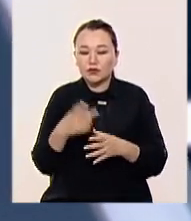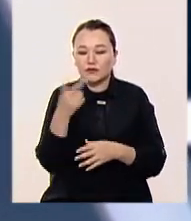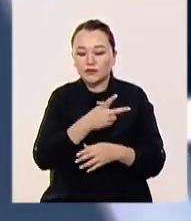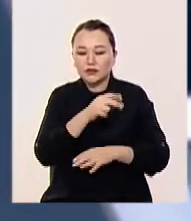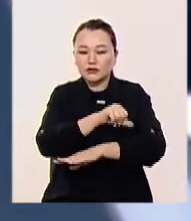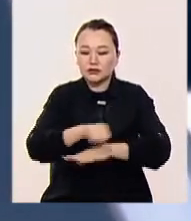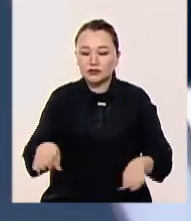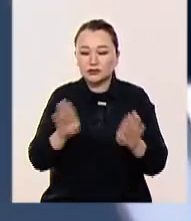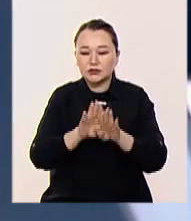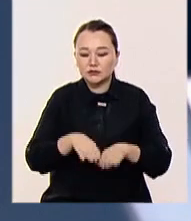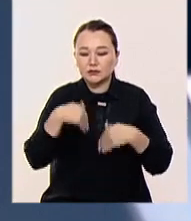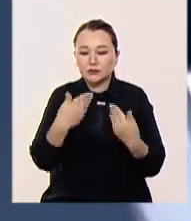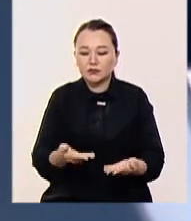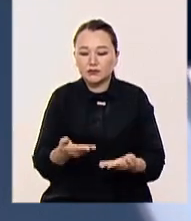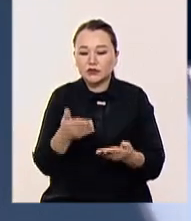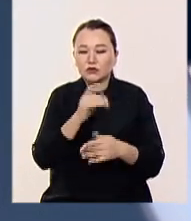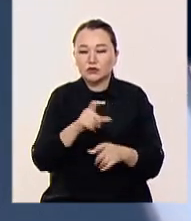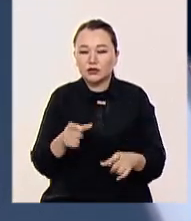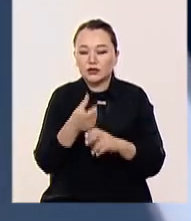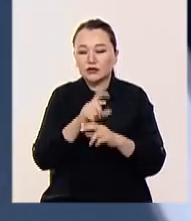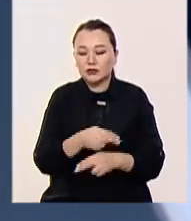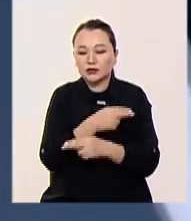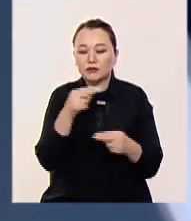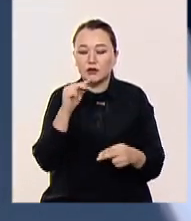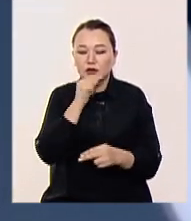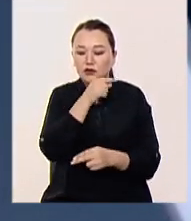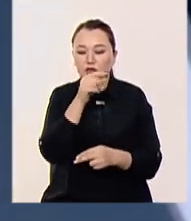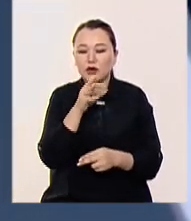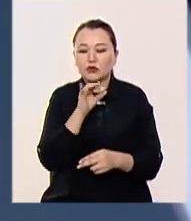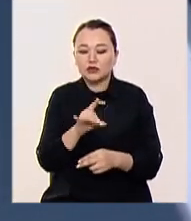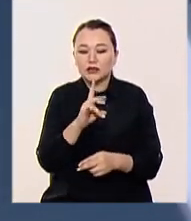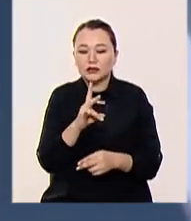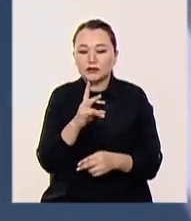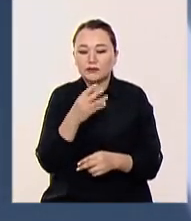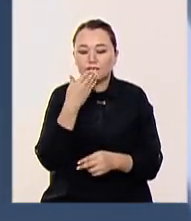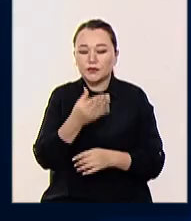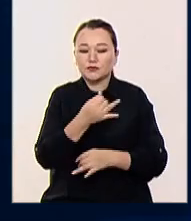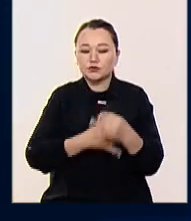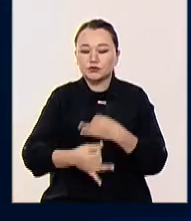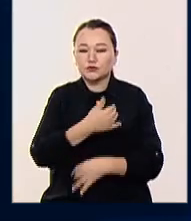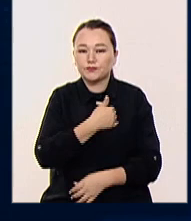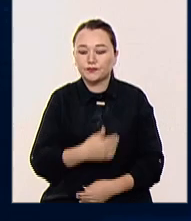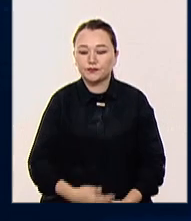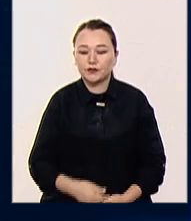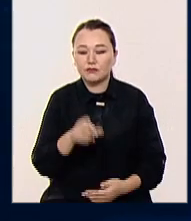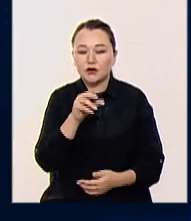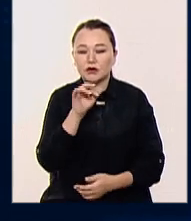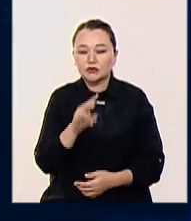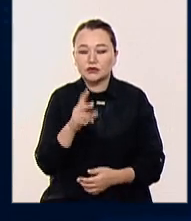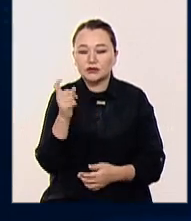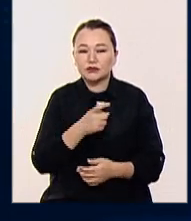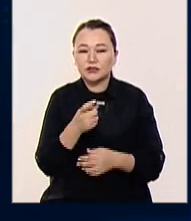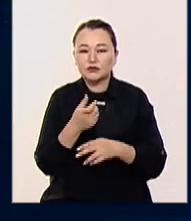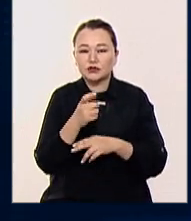арасындағы шекараны жабуды ұсынып отыр. Біз осы тақырыпты экономист Бауыржан Ысқақовпен талқыламақпыз. Бауыржан Мырза, қайырлы